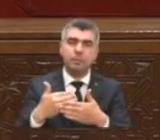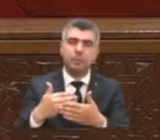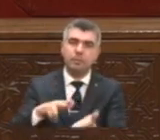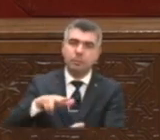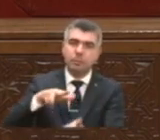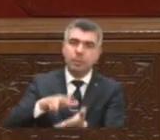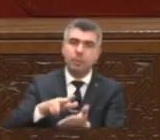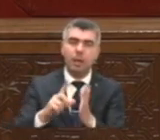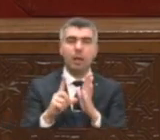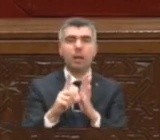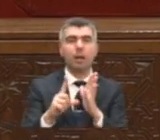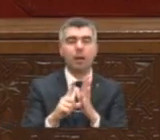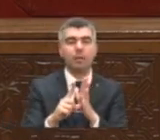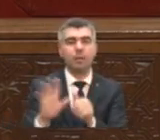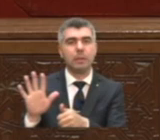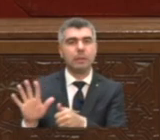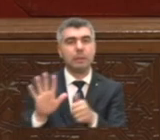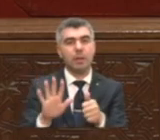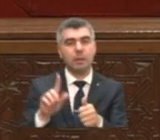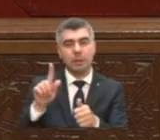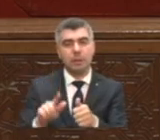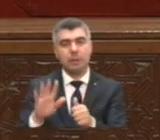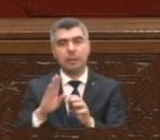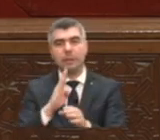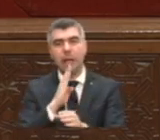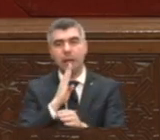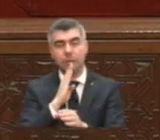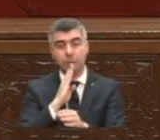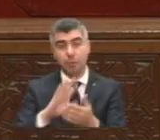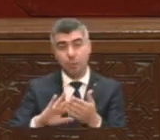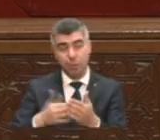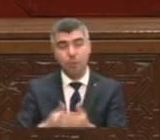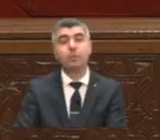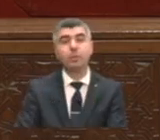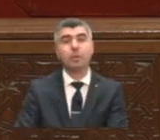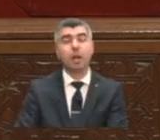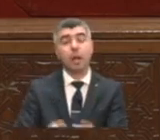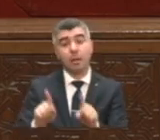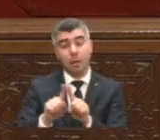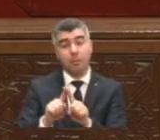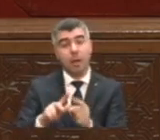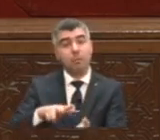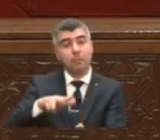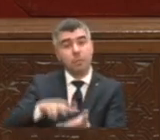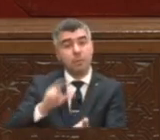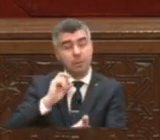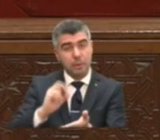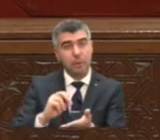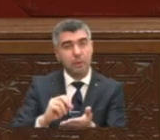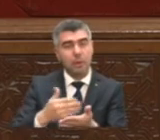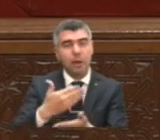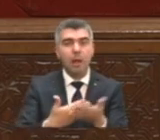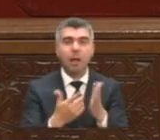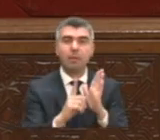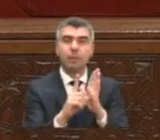النص القانوني 66/12 وفاش تصادق على جميع النصوص التنظيميه المتعلقه بهذا